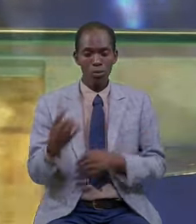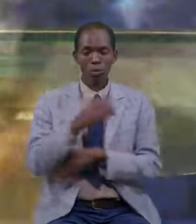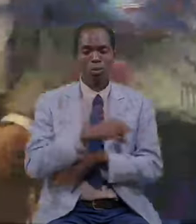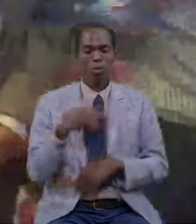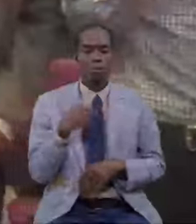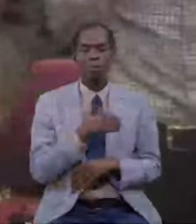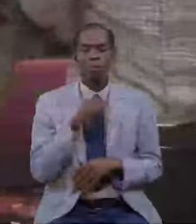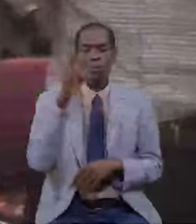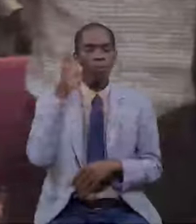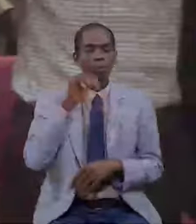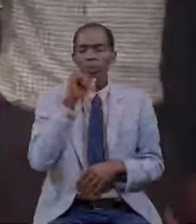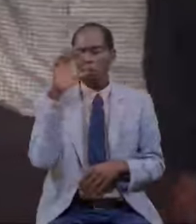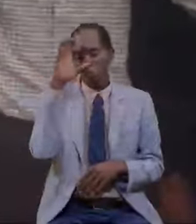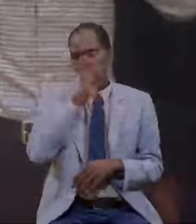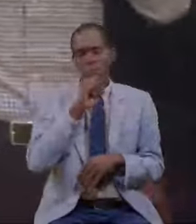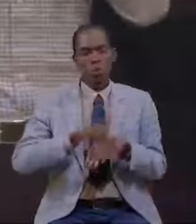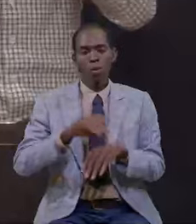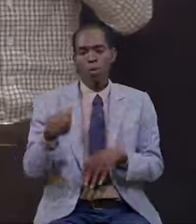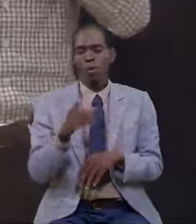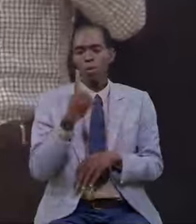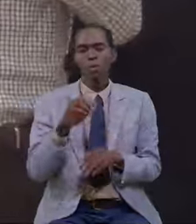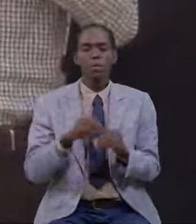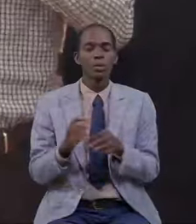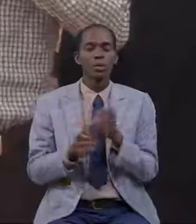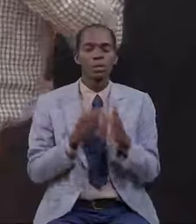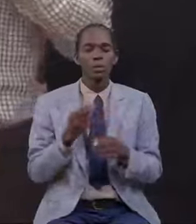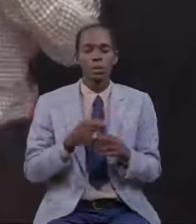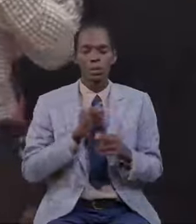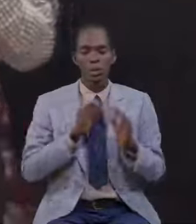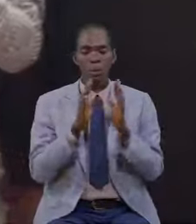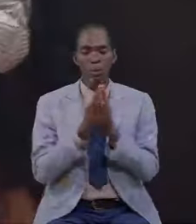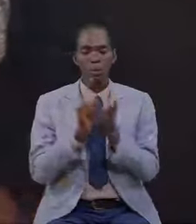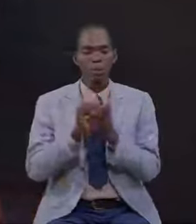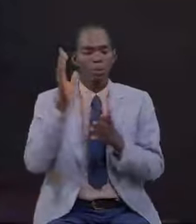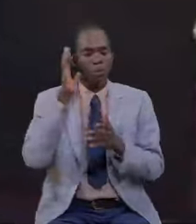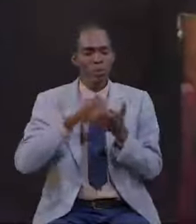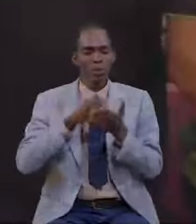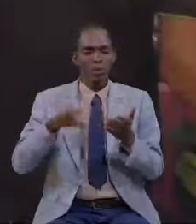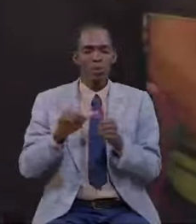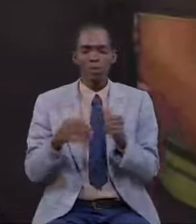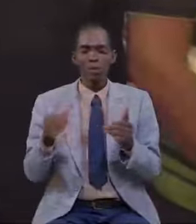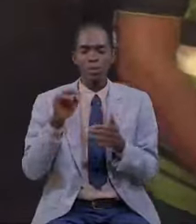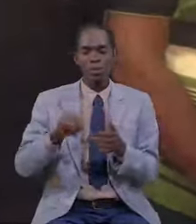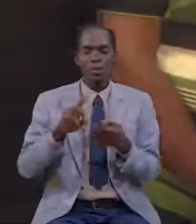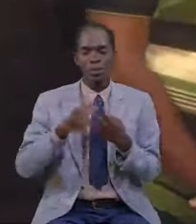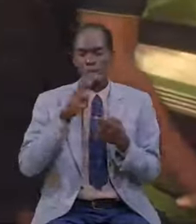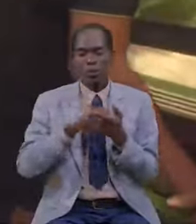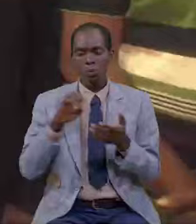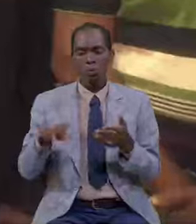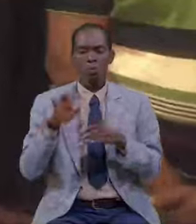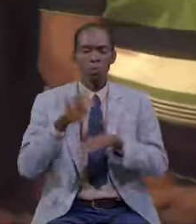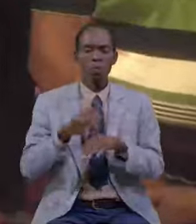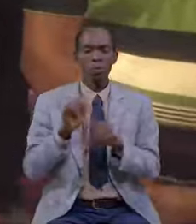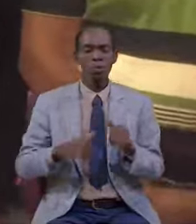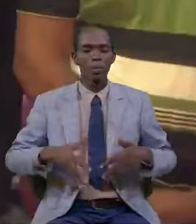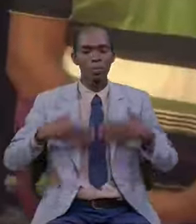tu n'abandonneras personne au nom de Jésus-Christ. Je prie que tu secoues ce qui a secoué, touche la